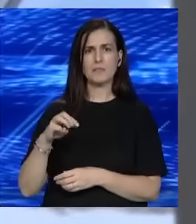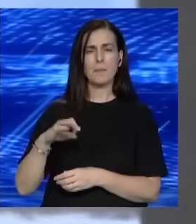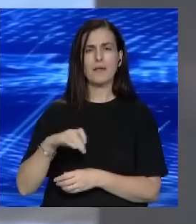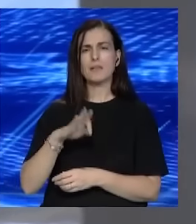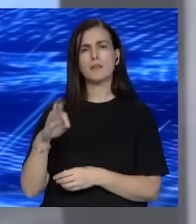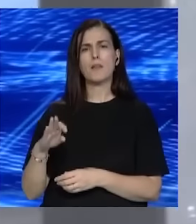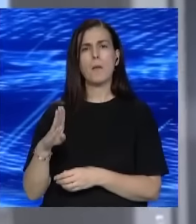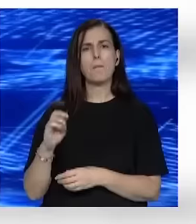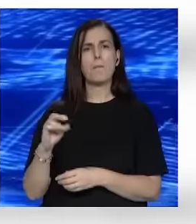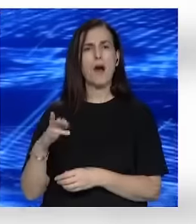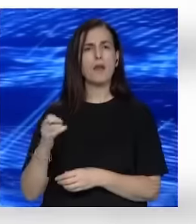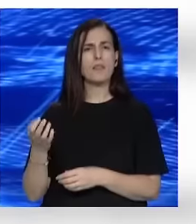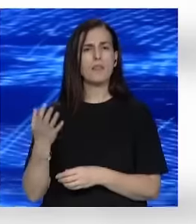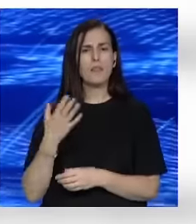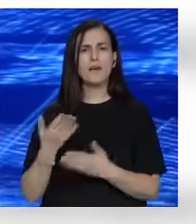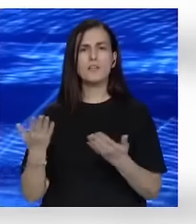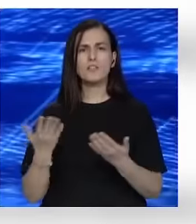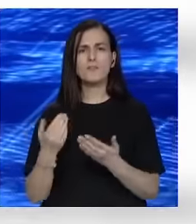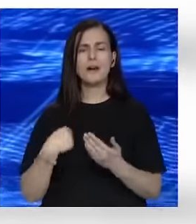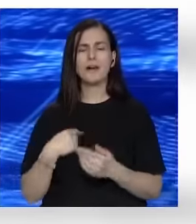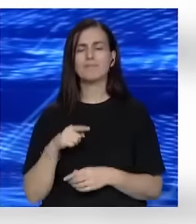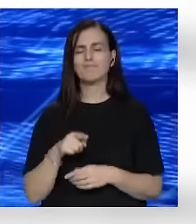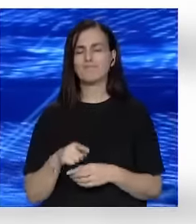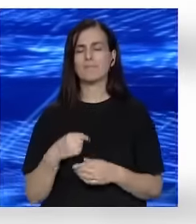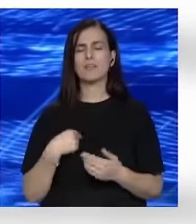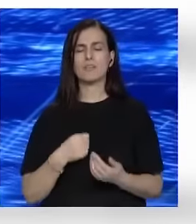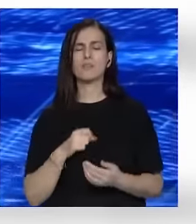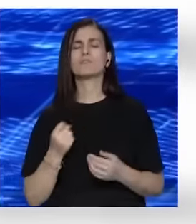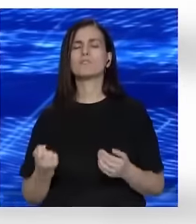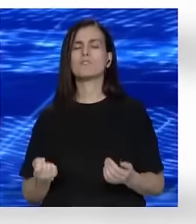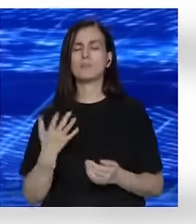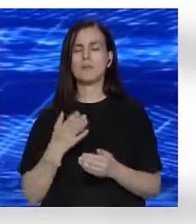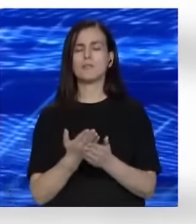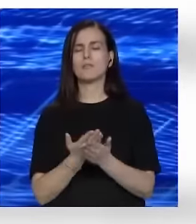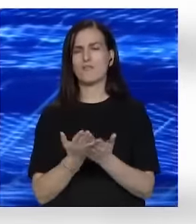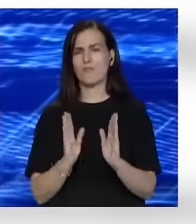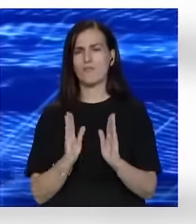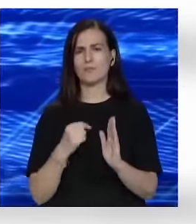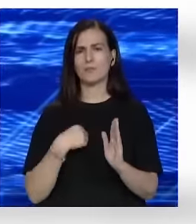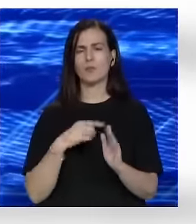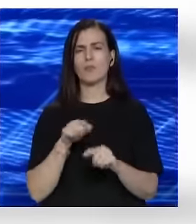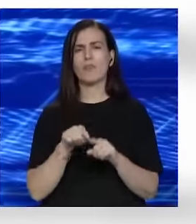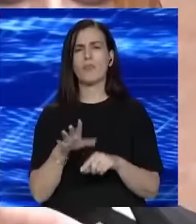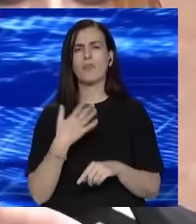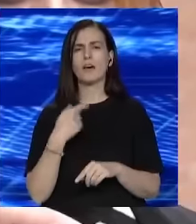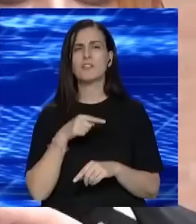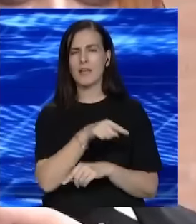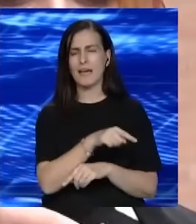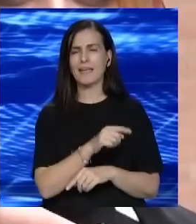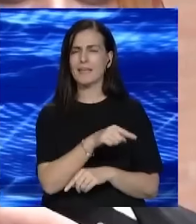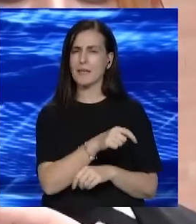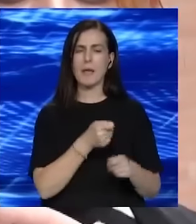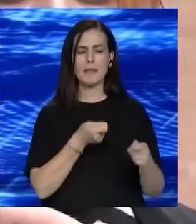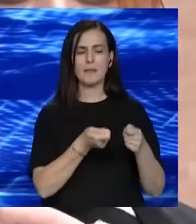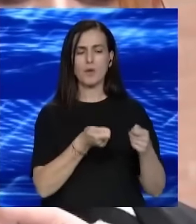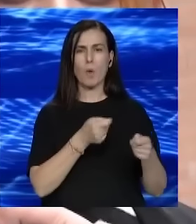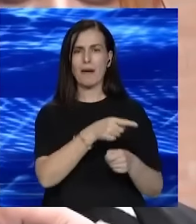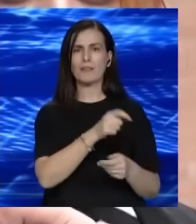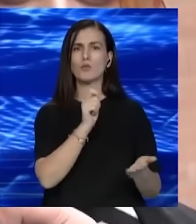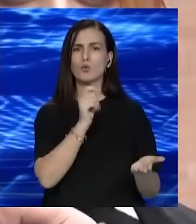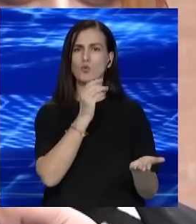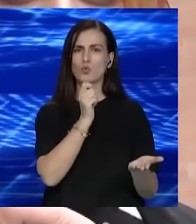grupit parlamentar demokrat Gazmend Bardhi, i cili duke u përgjigjur Ramës po në rrjetet sociale, tha se ai po keq përdor gjykatat për të friksuar